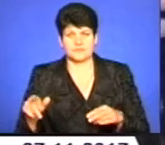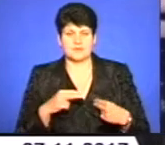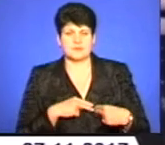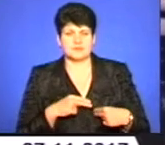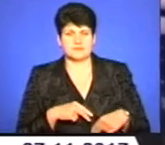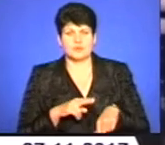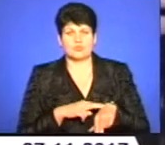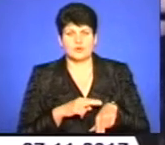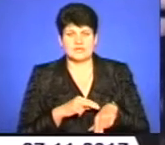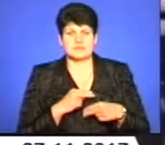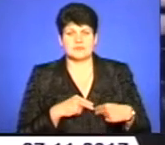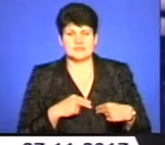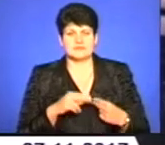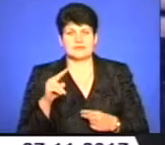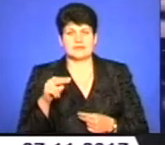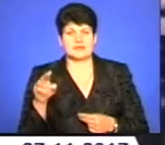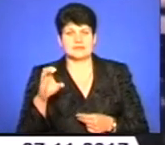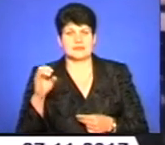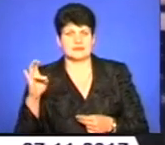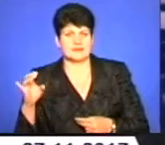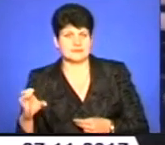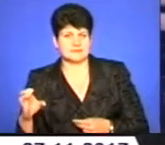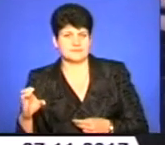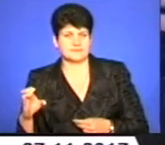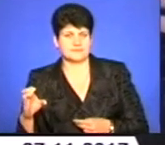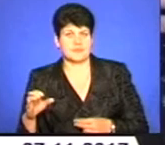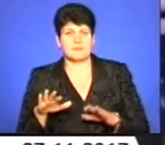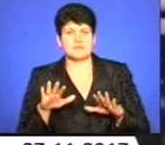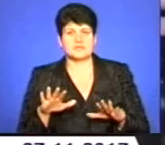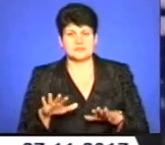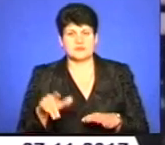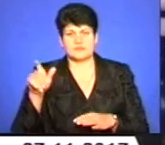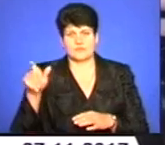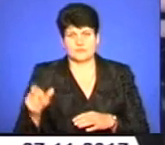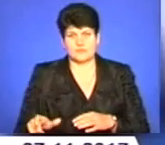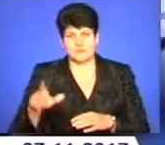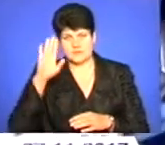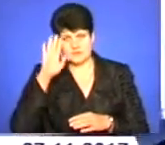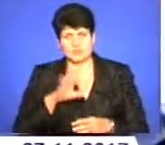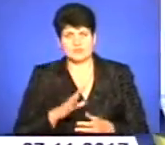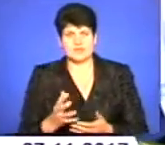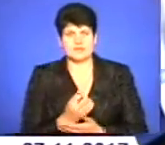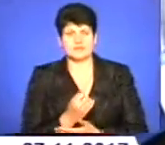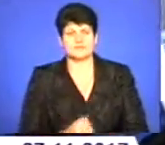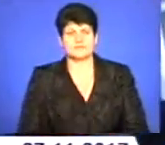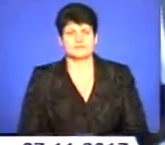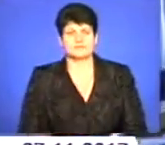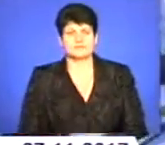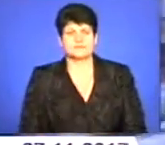працівників поліції та працівників ДСНС місцевого мешканця було знайдено.